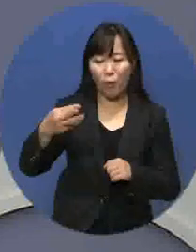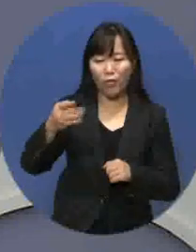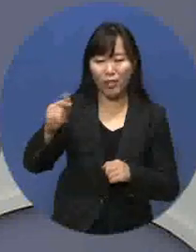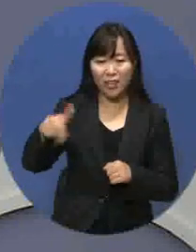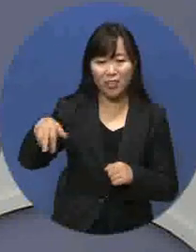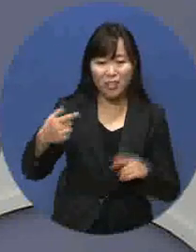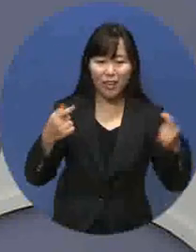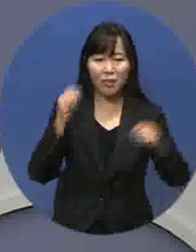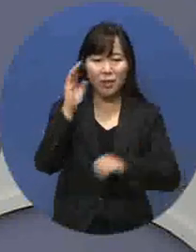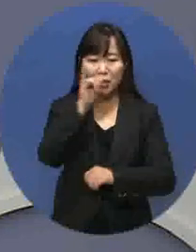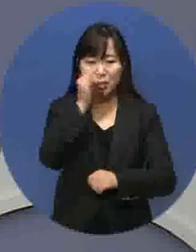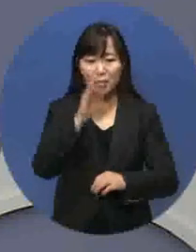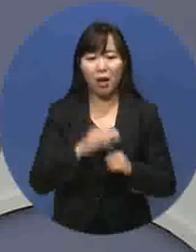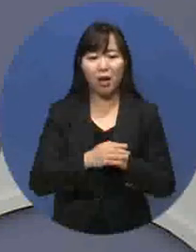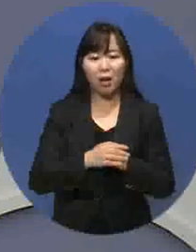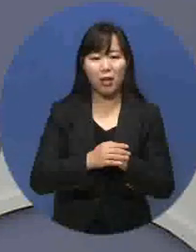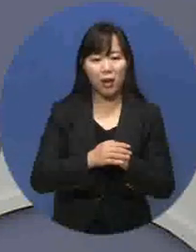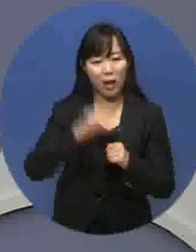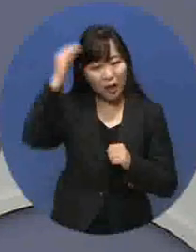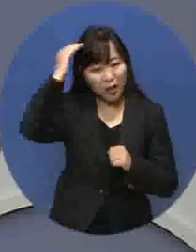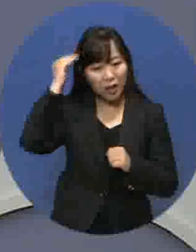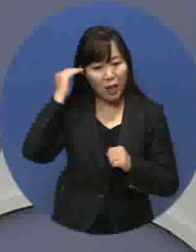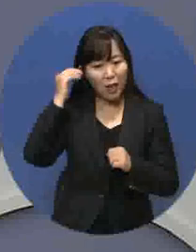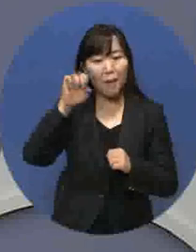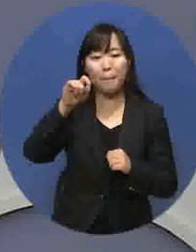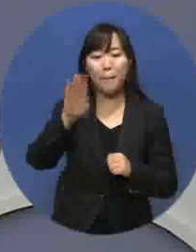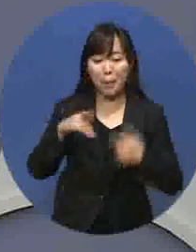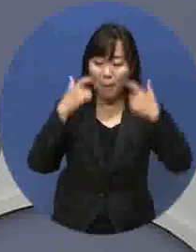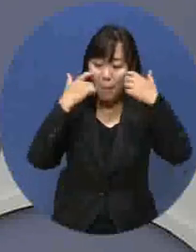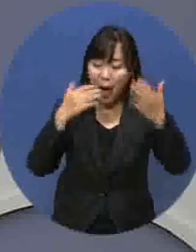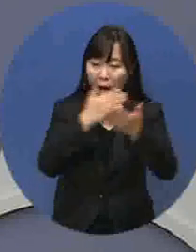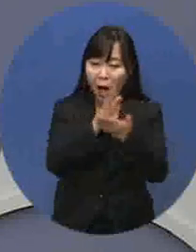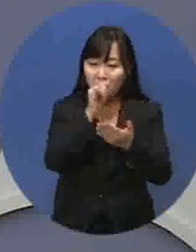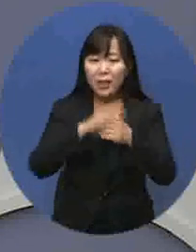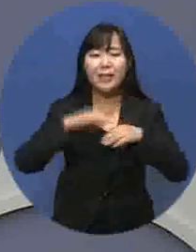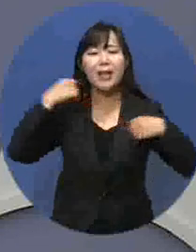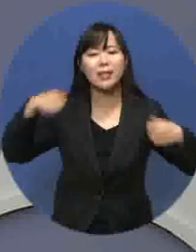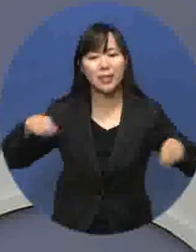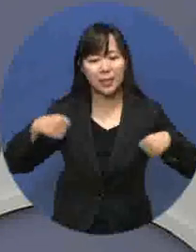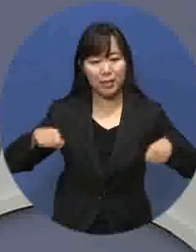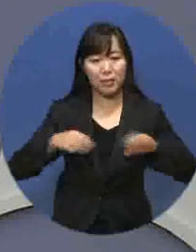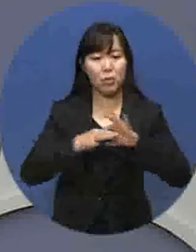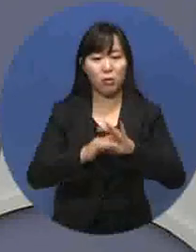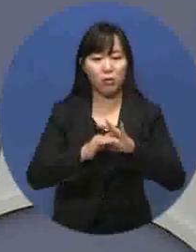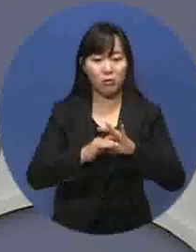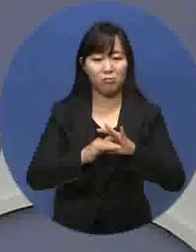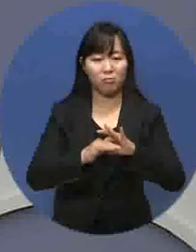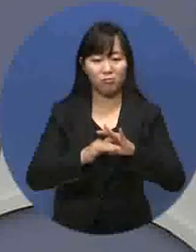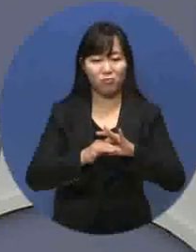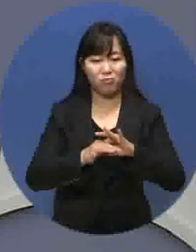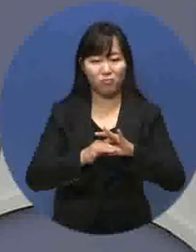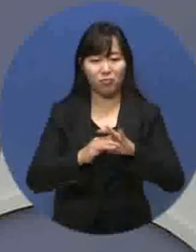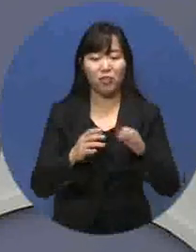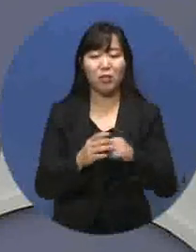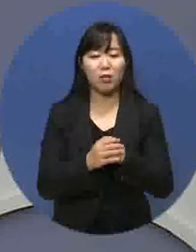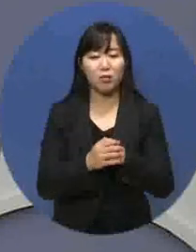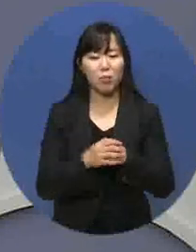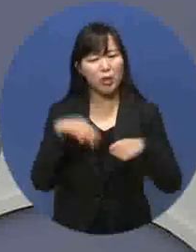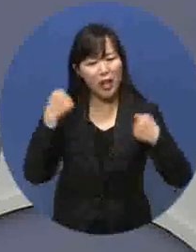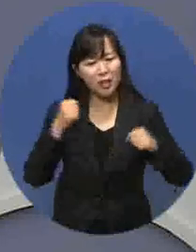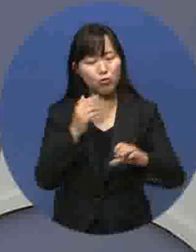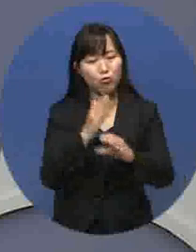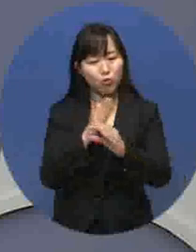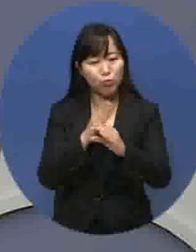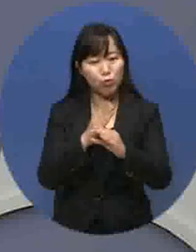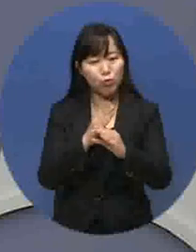있지만 내러티브 그러니까 K팝은 확실하게 장르가 있는 게 댄스 위주로 댄스하고 뭐 예를 들어서 거기에 이제 댄스를 중심으로